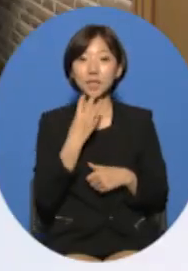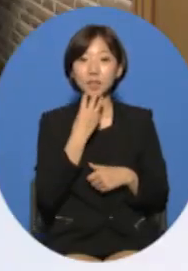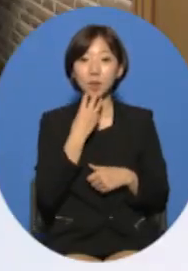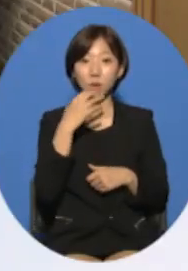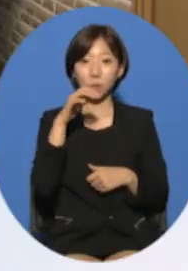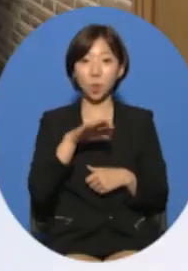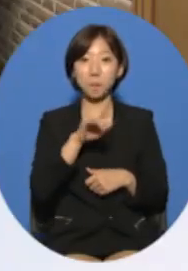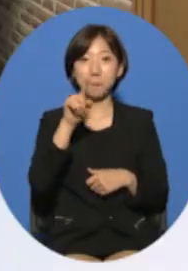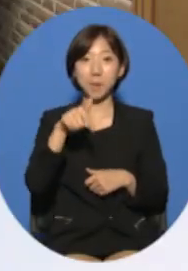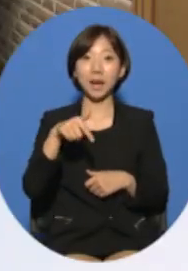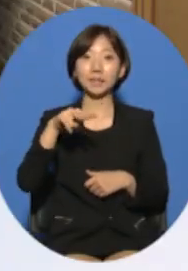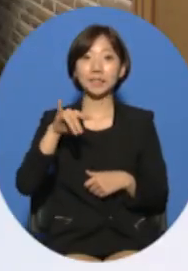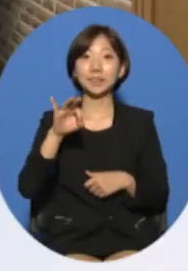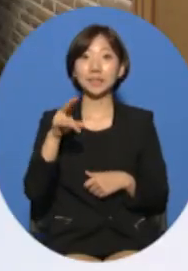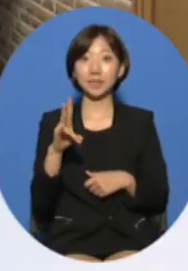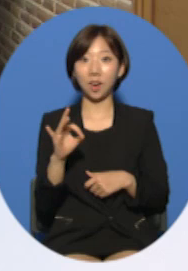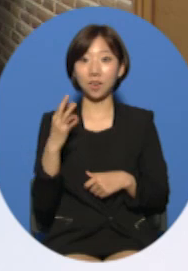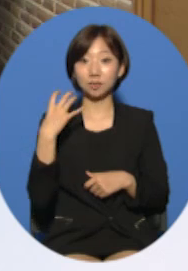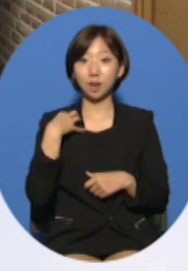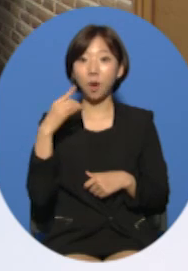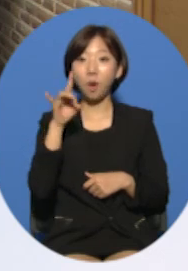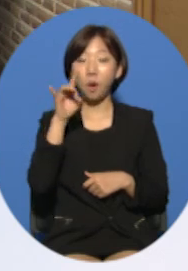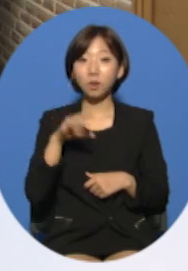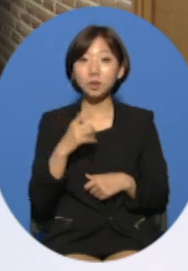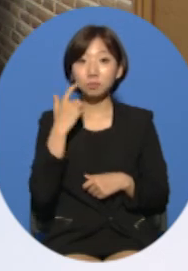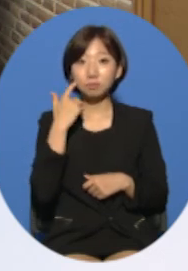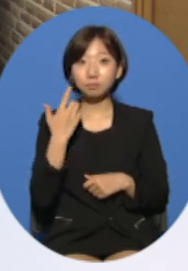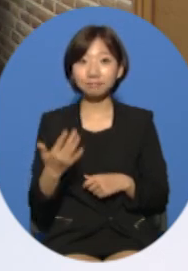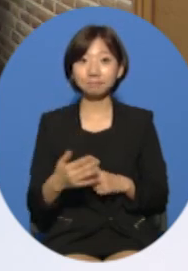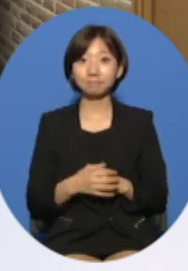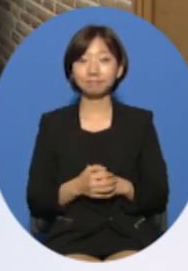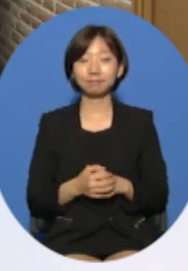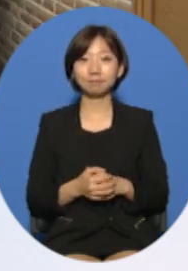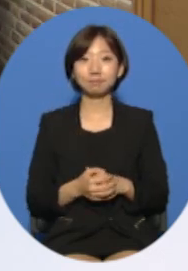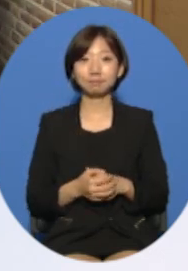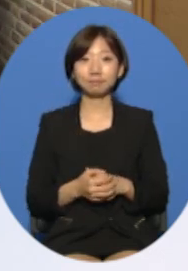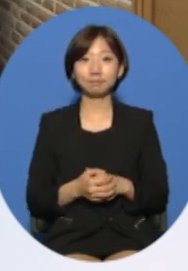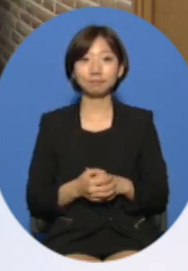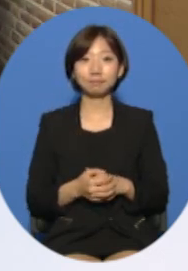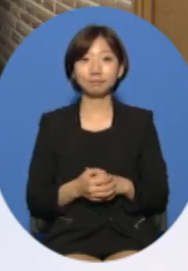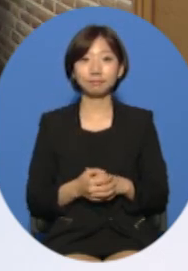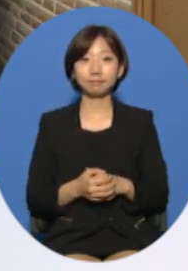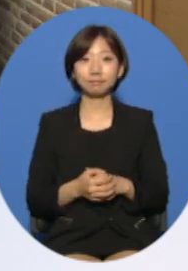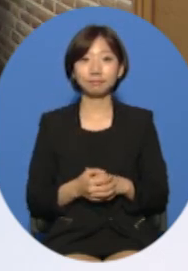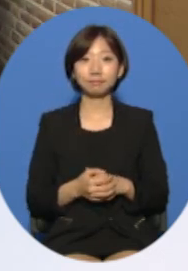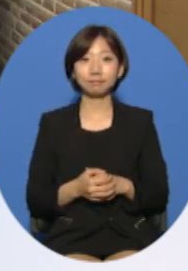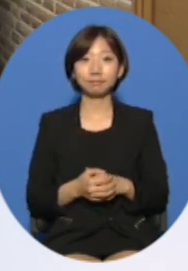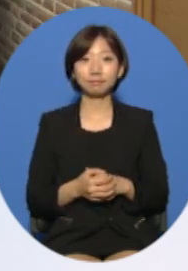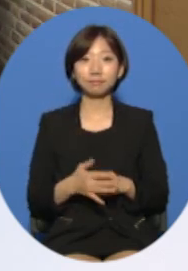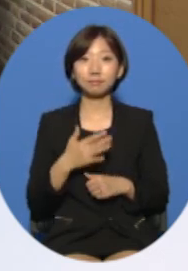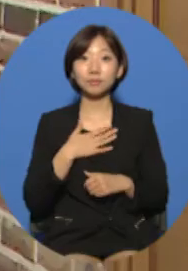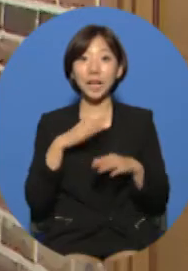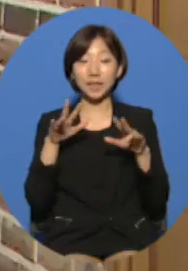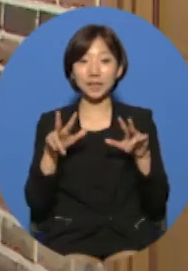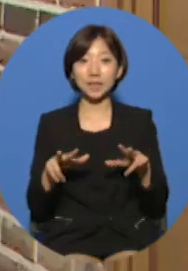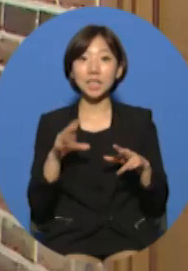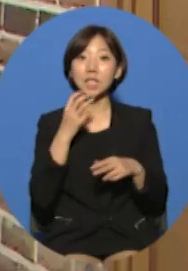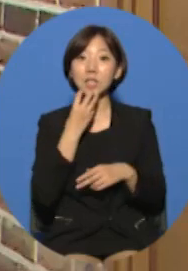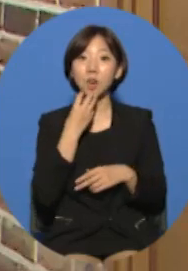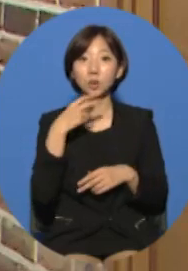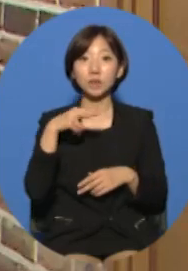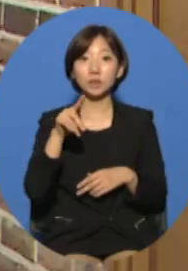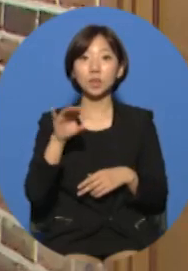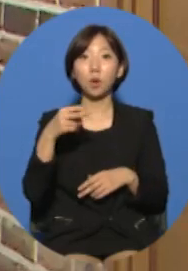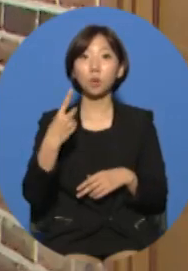지금 박시영 리포터가 준비하고 있는 곳이 어딘지 연결해보겠습니다. 박시영 리포터 나와주십시오. 네, 저는 지금 서울